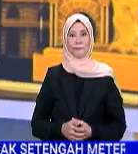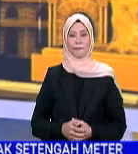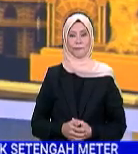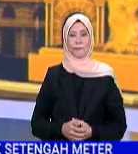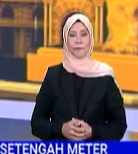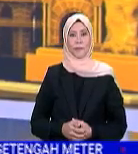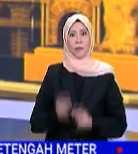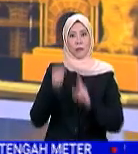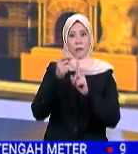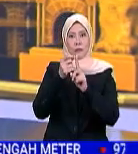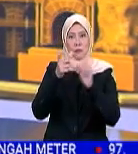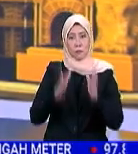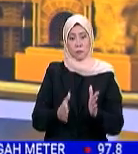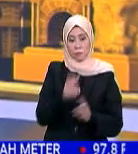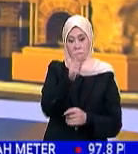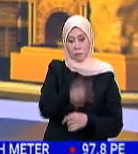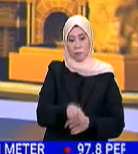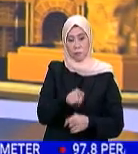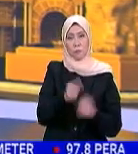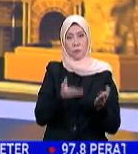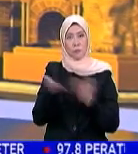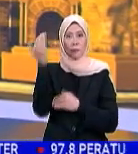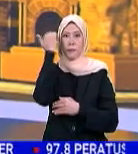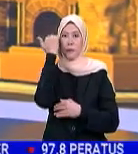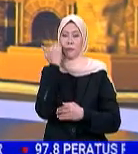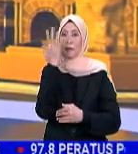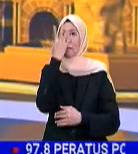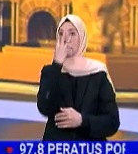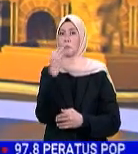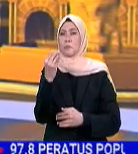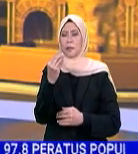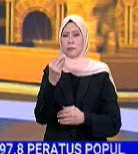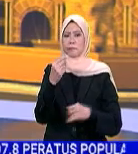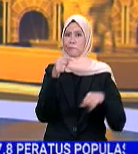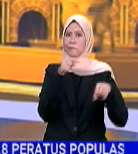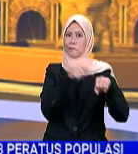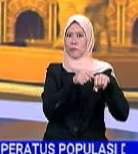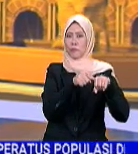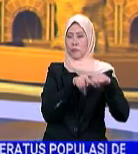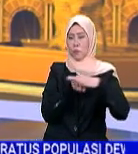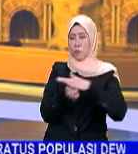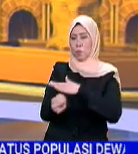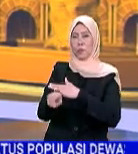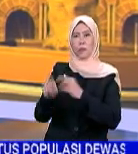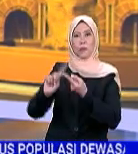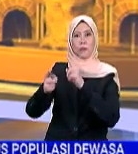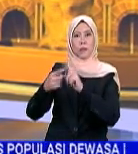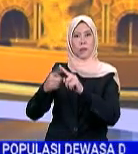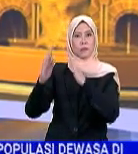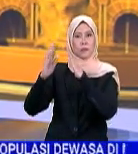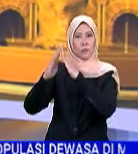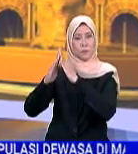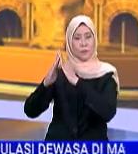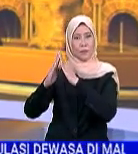Seorang warga Pakistan dihadapkan ke Mahkamah Majistret Seremban atas dakwaan membunuh rakan serumahnya